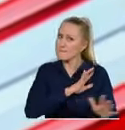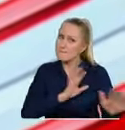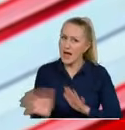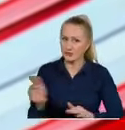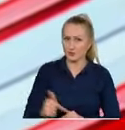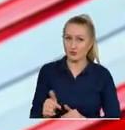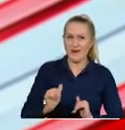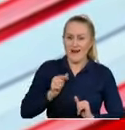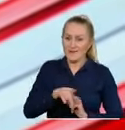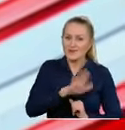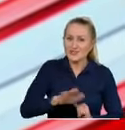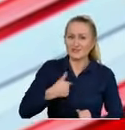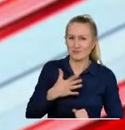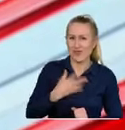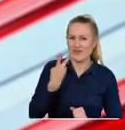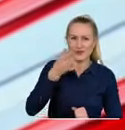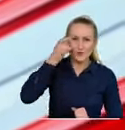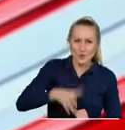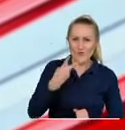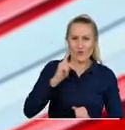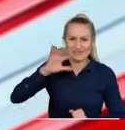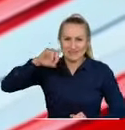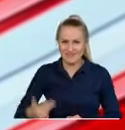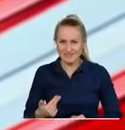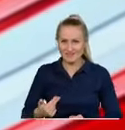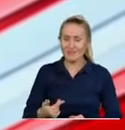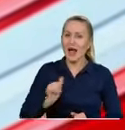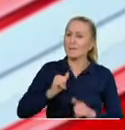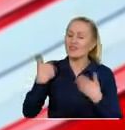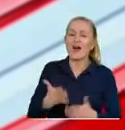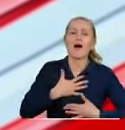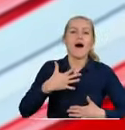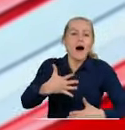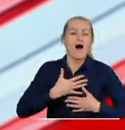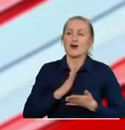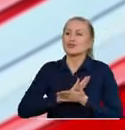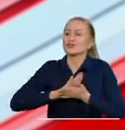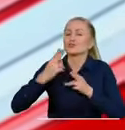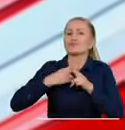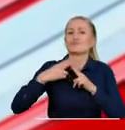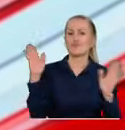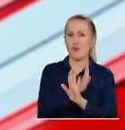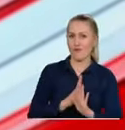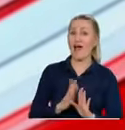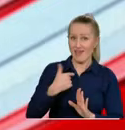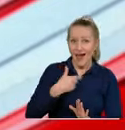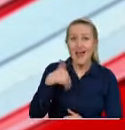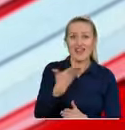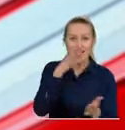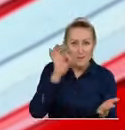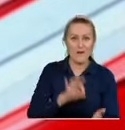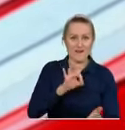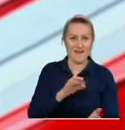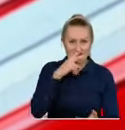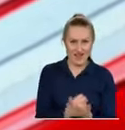nasze dzieci, a mam 2 córki i 2 synów, oddychały czystym powietrzem. Ja państwu gwarantuję, że będąc